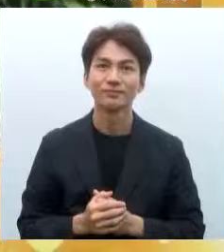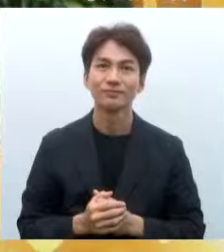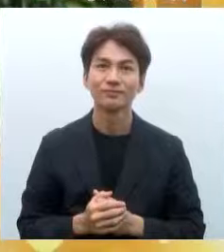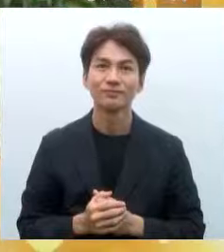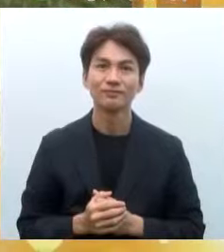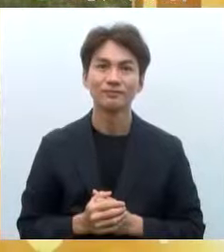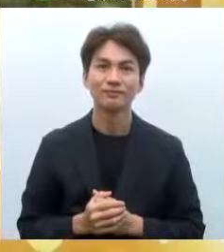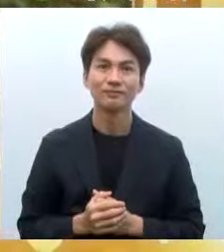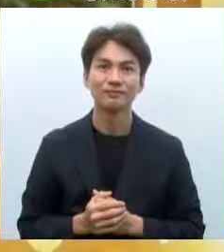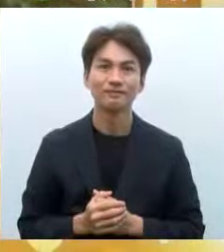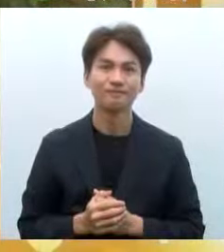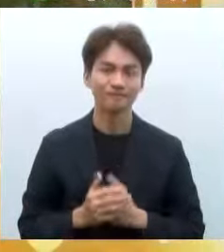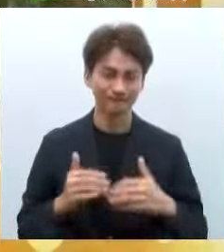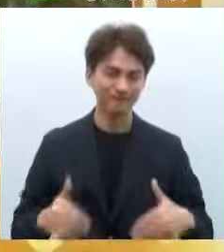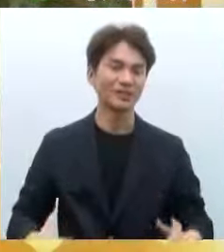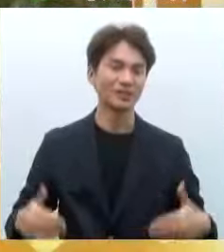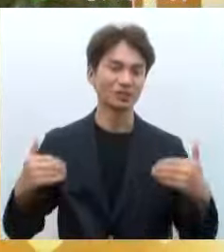ฐานดำรงชีพในป่า